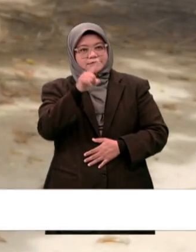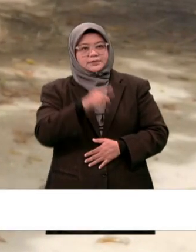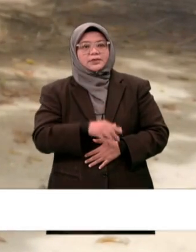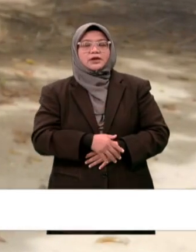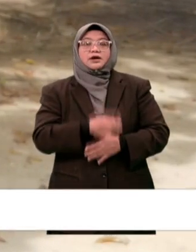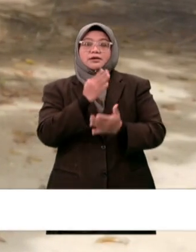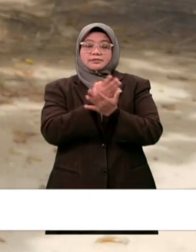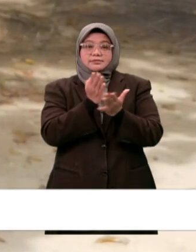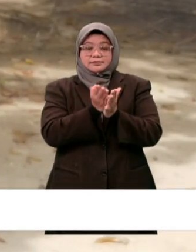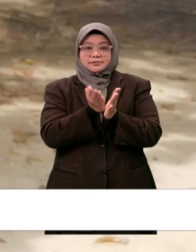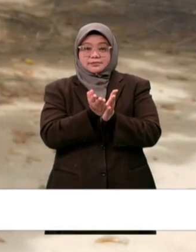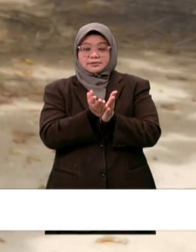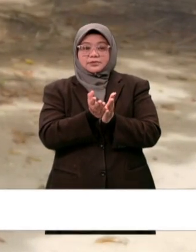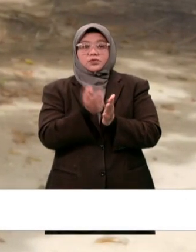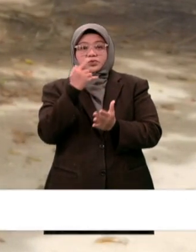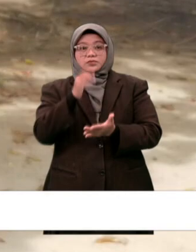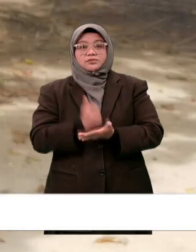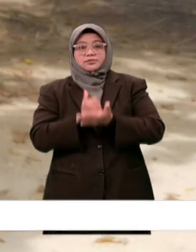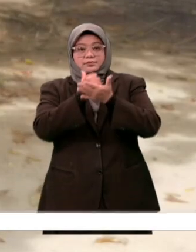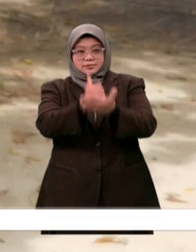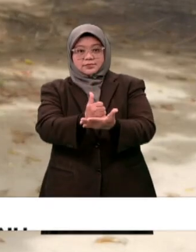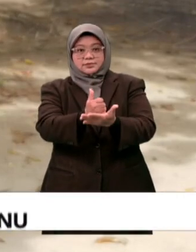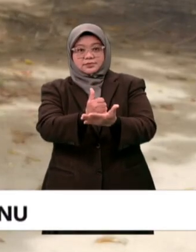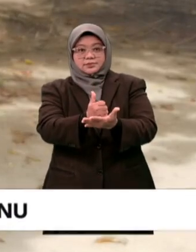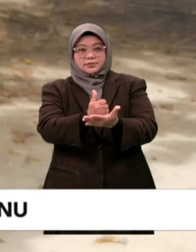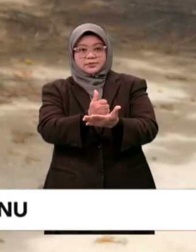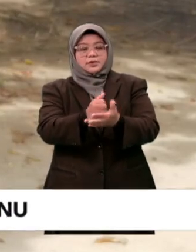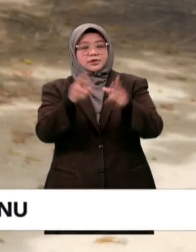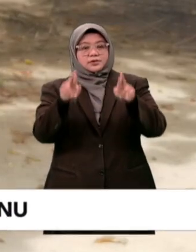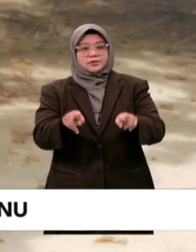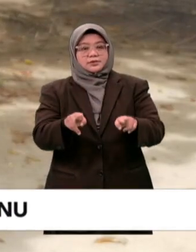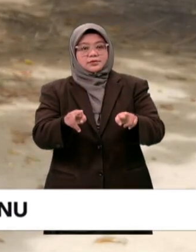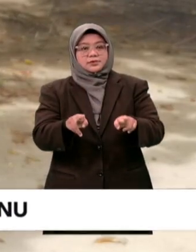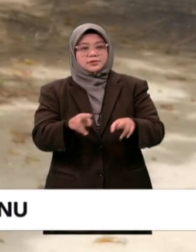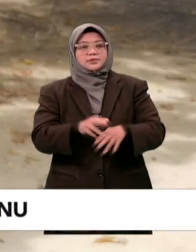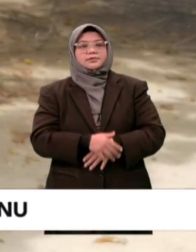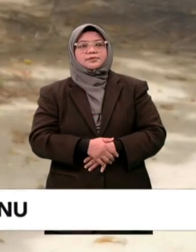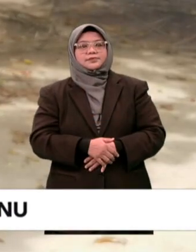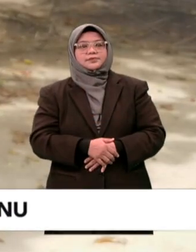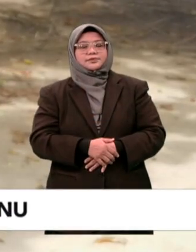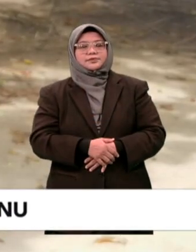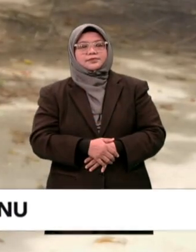kerjaan dapat membantu raya-raya supaya